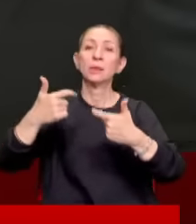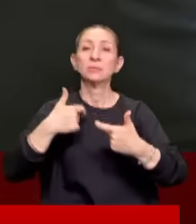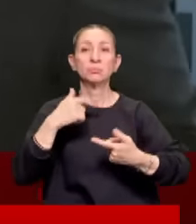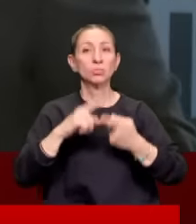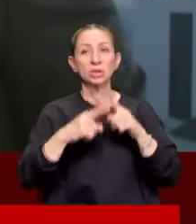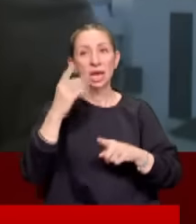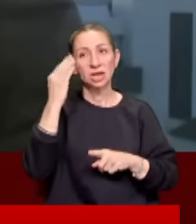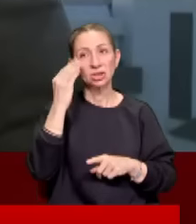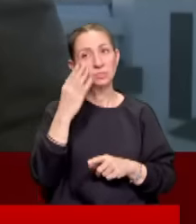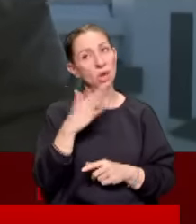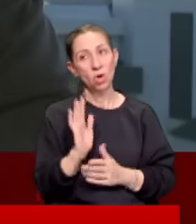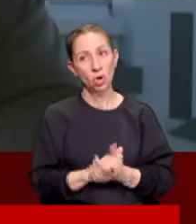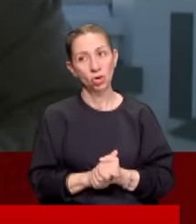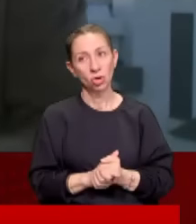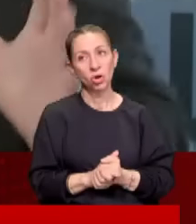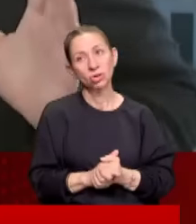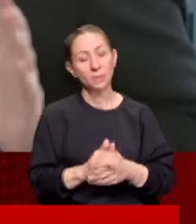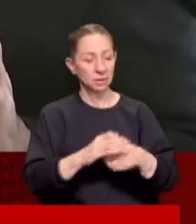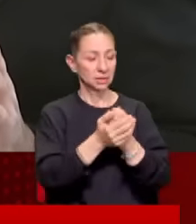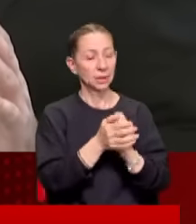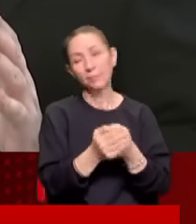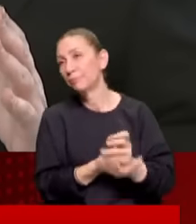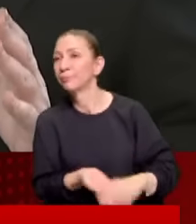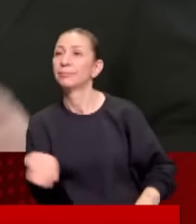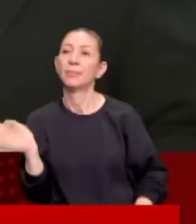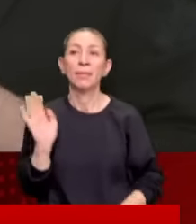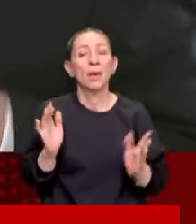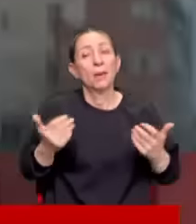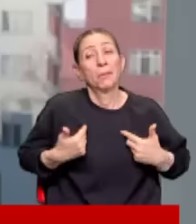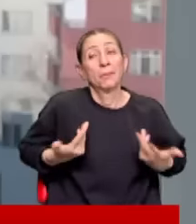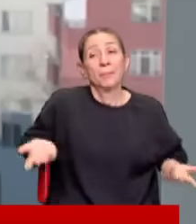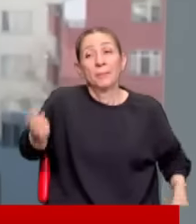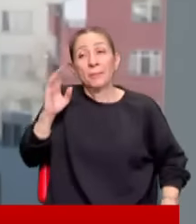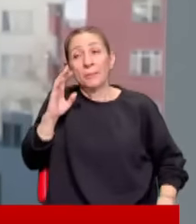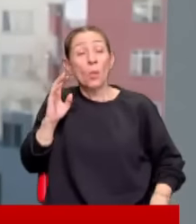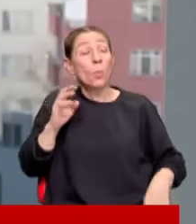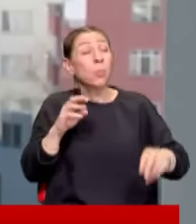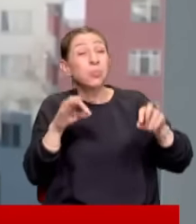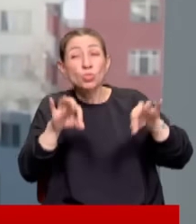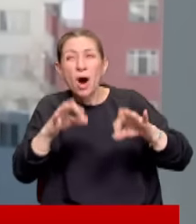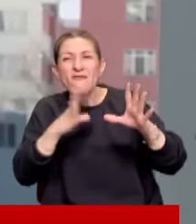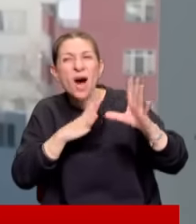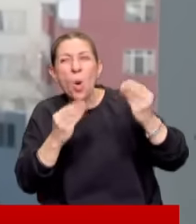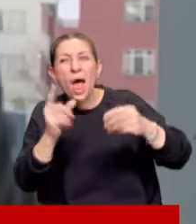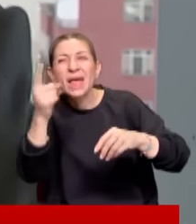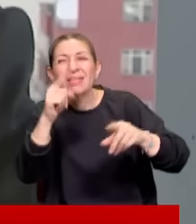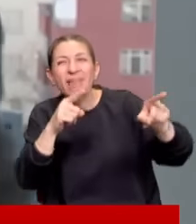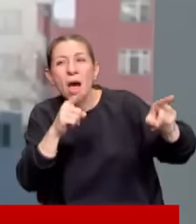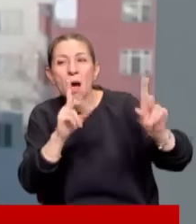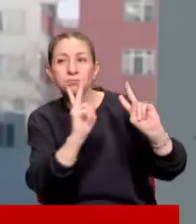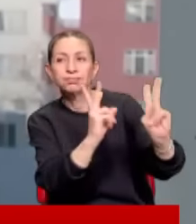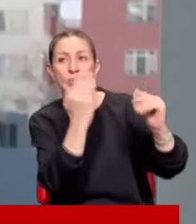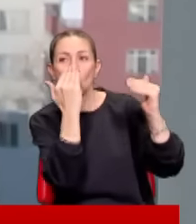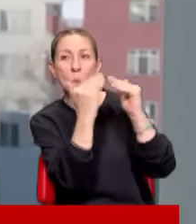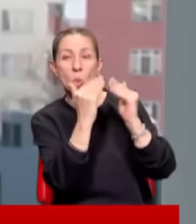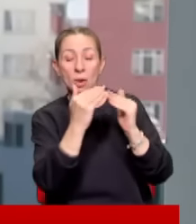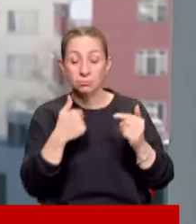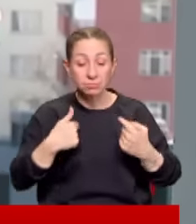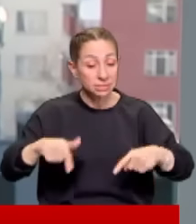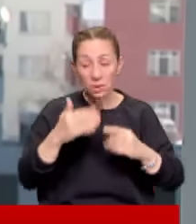siyaset anlayışımızda da yok. O zaman elimizi yıkayıp çıkalım. Bu mevcut iktidarın tarzı. Yani birlikte hareket ettiği ya da birlikte karar